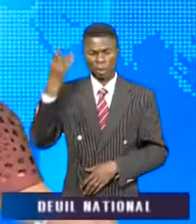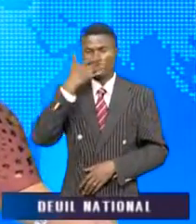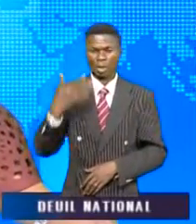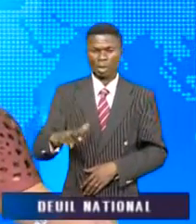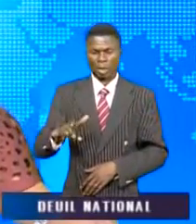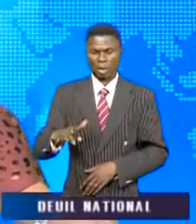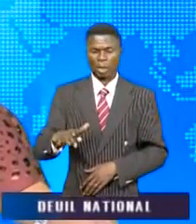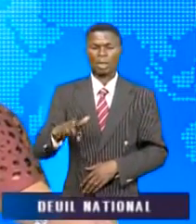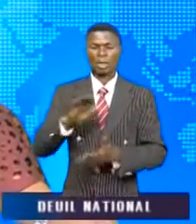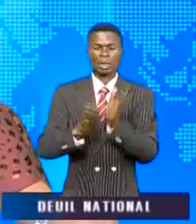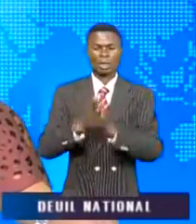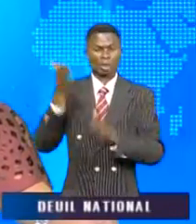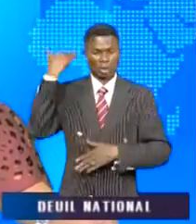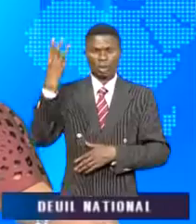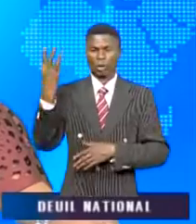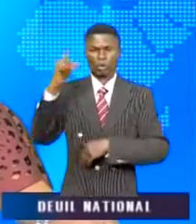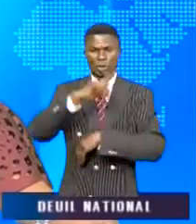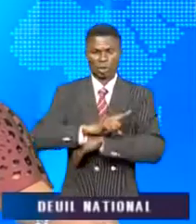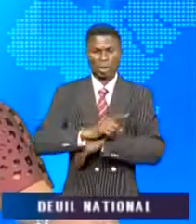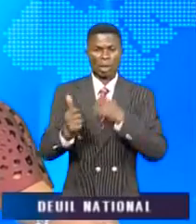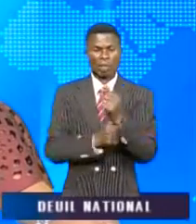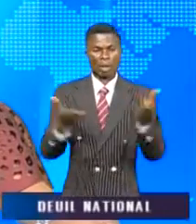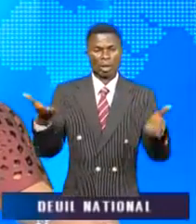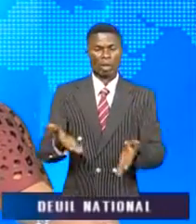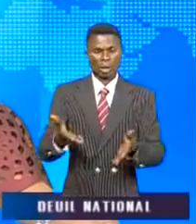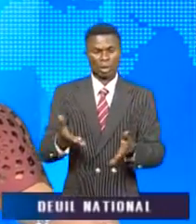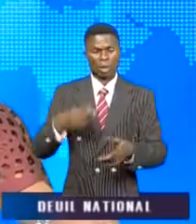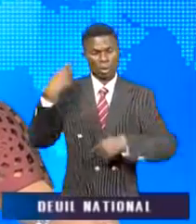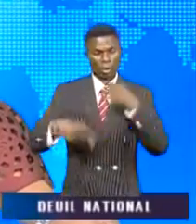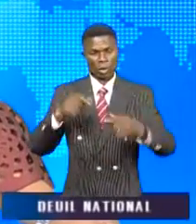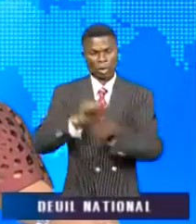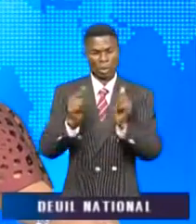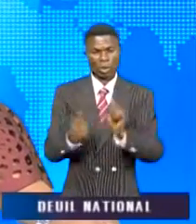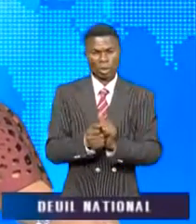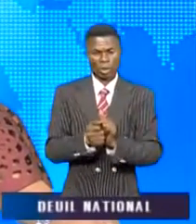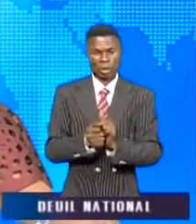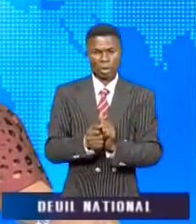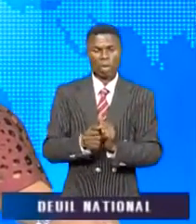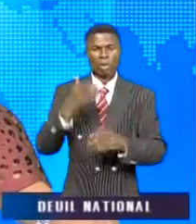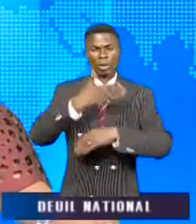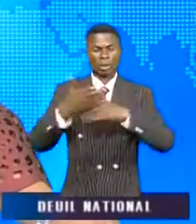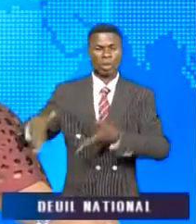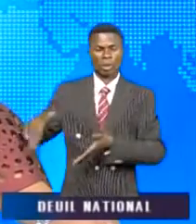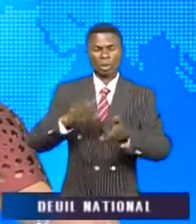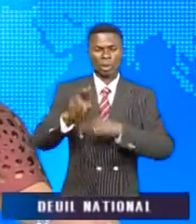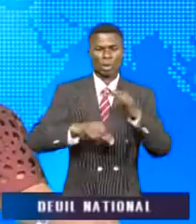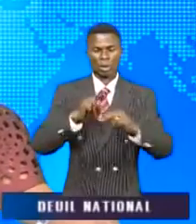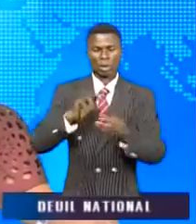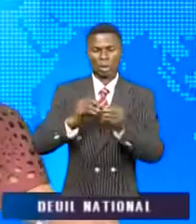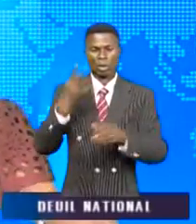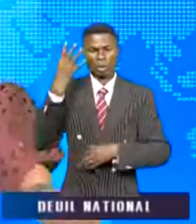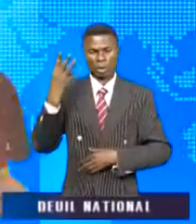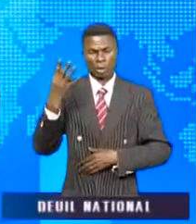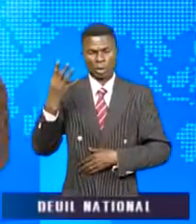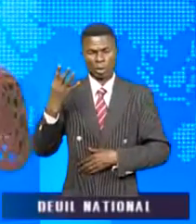appartient désormais au passé. Pendant 3 jours, les participants ont débattu sur la problématique de la réhabilitation de la route nationale numéro 4.